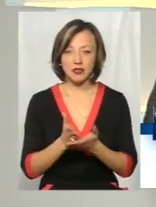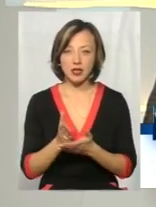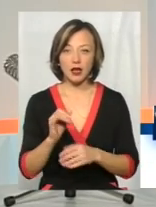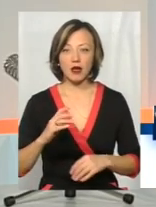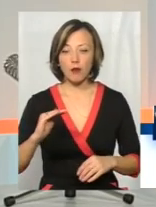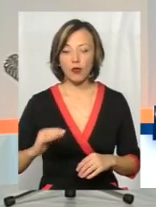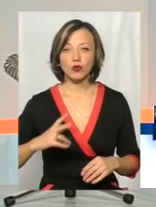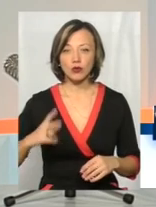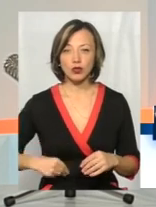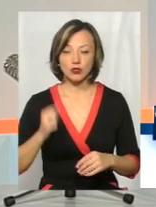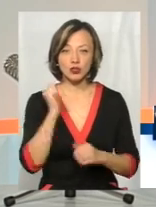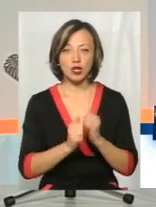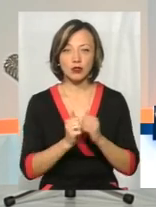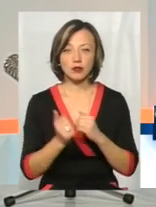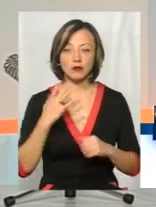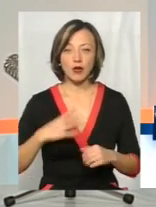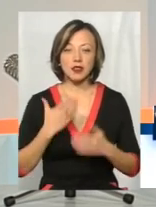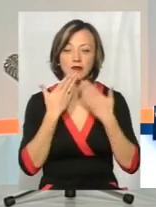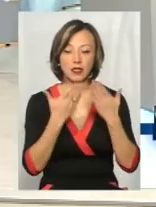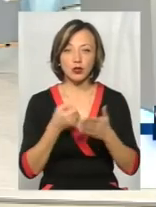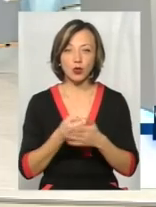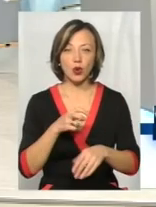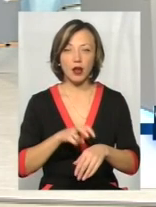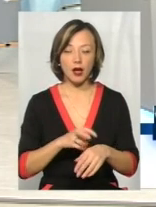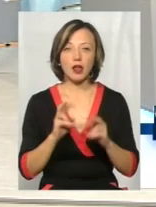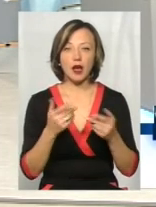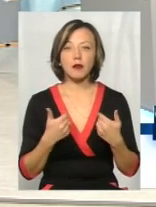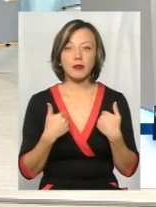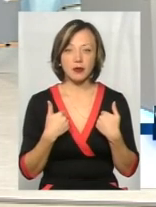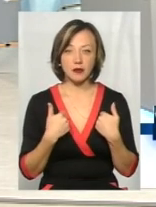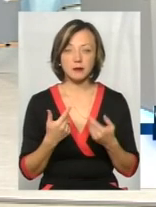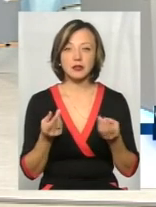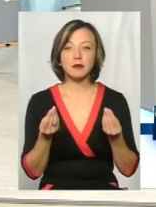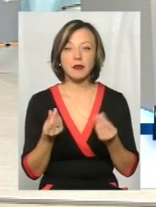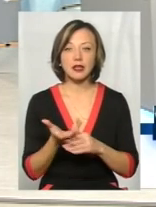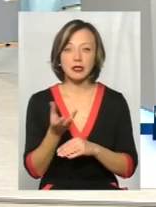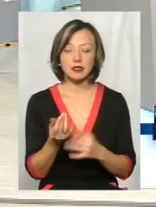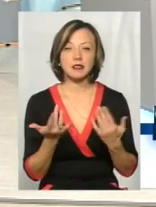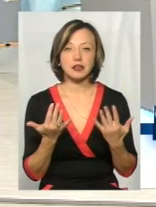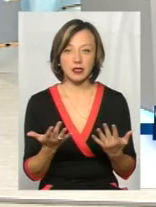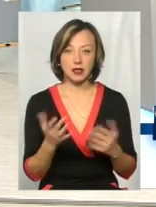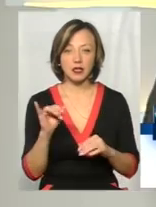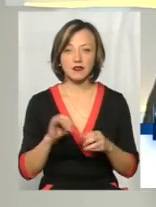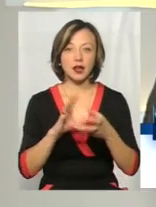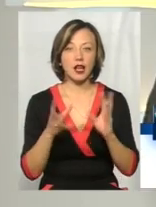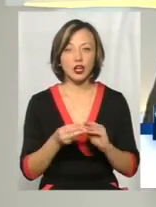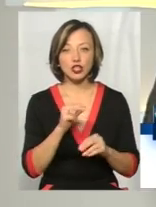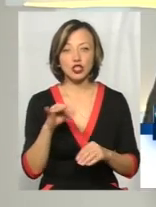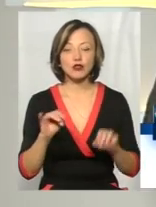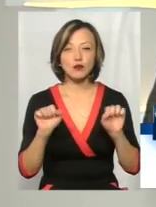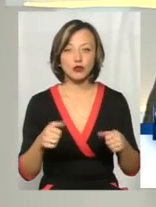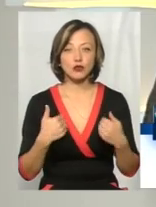донькою часто приходиться звертатися. Як мені, скільки мені прийдеться платити, і взагалі чи зможу